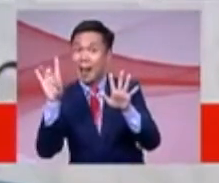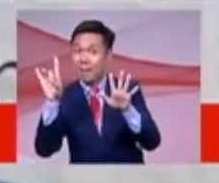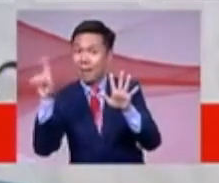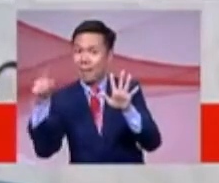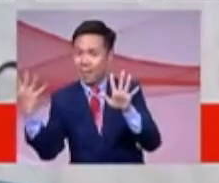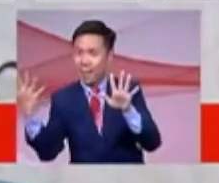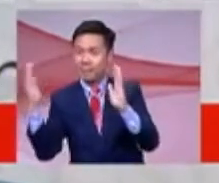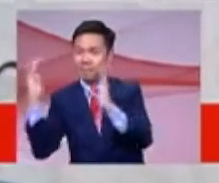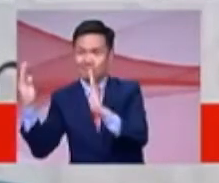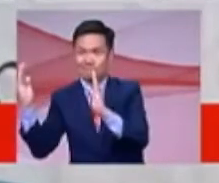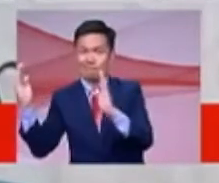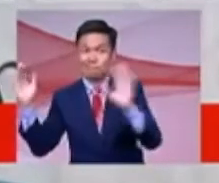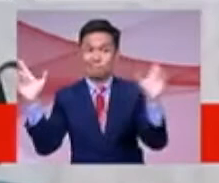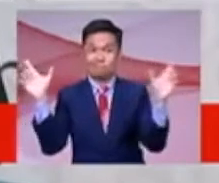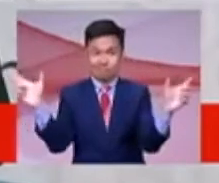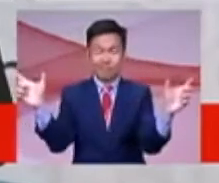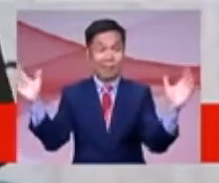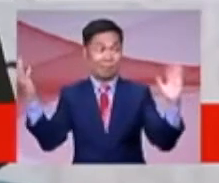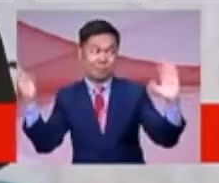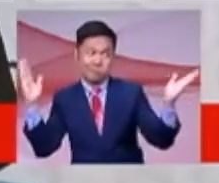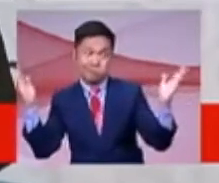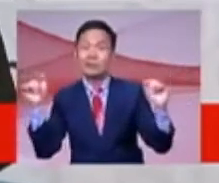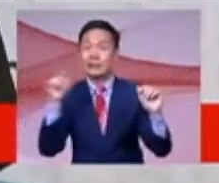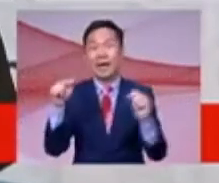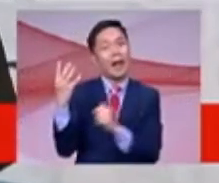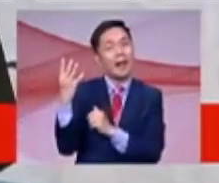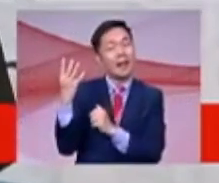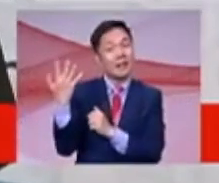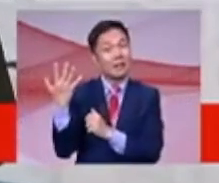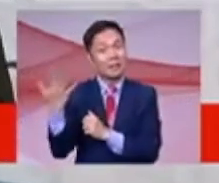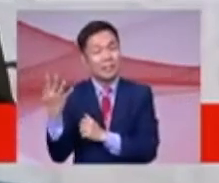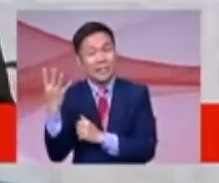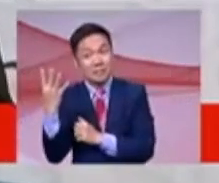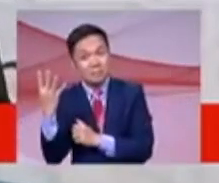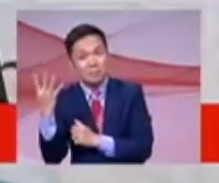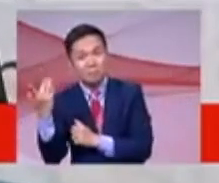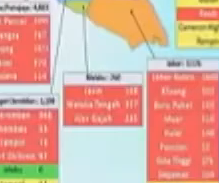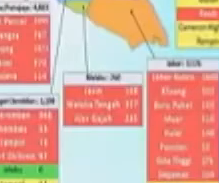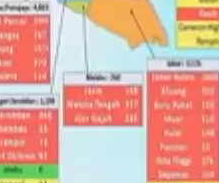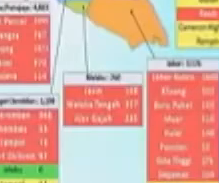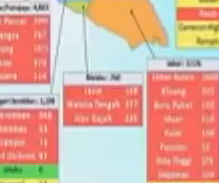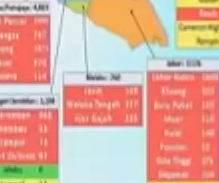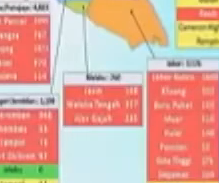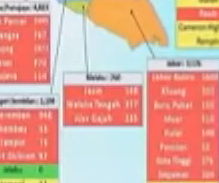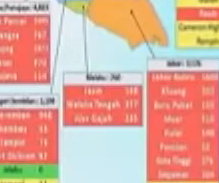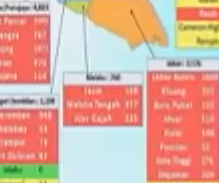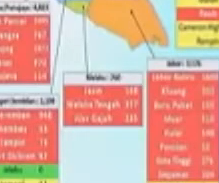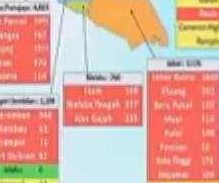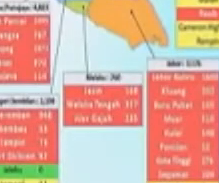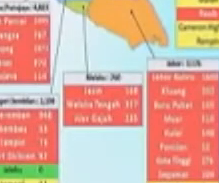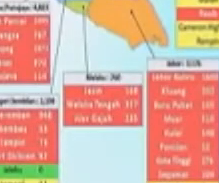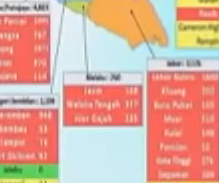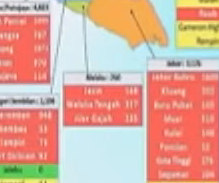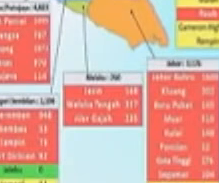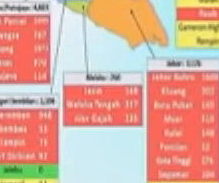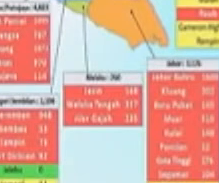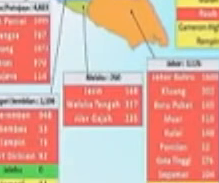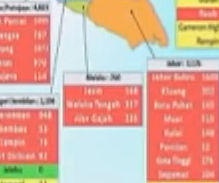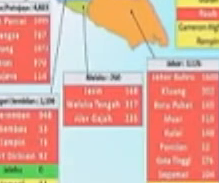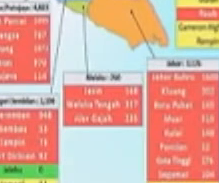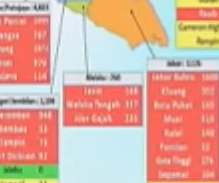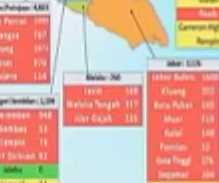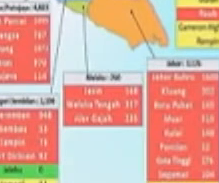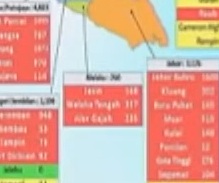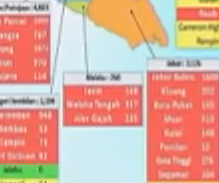Mei, iaitu hanya tinggal 4 lagi daerah yang warna hijau. Jadi kita rasa kalau mungkin dalam tempoh